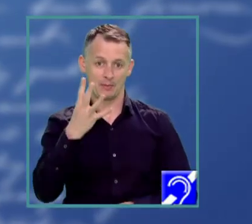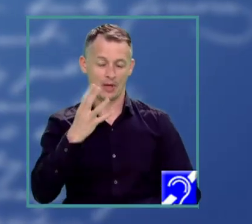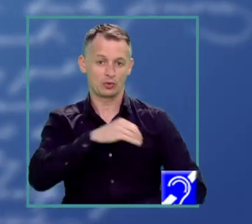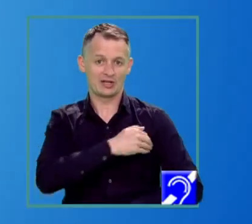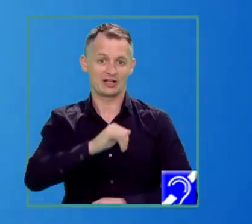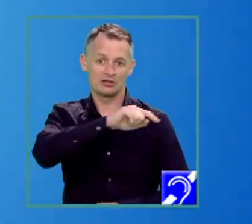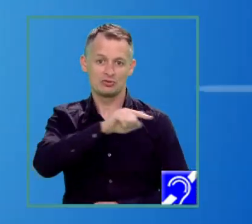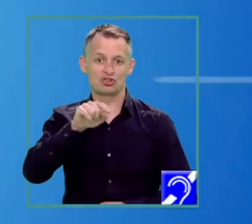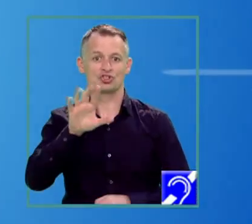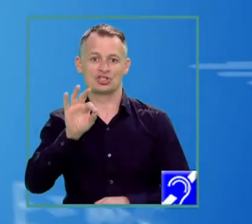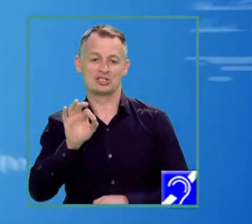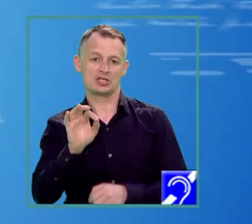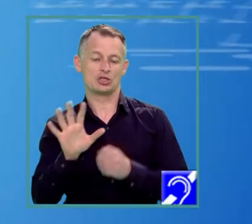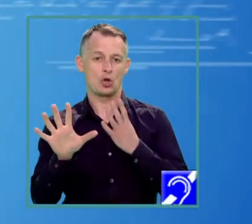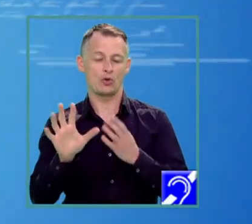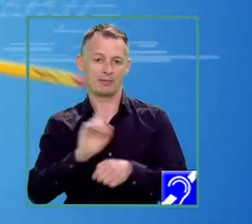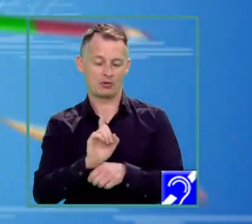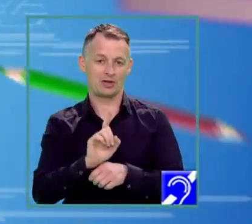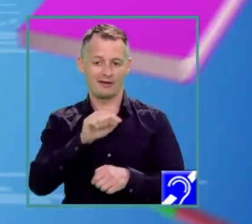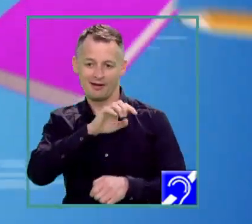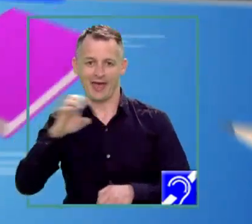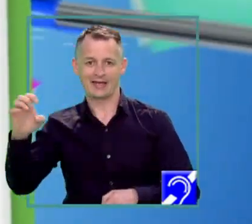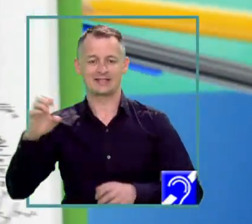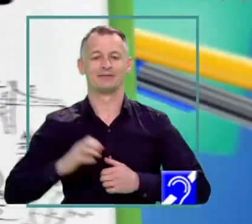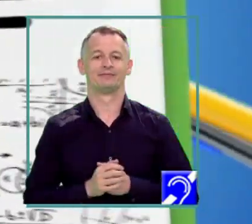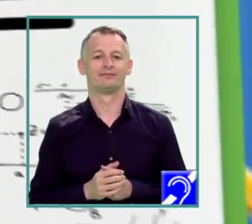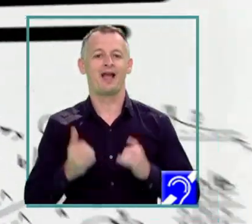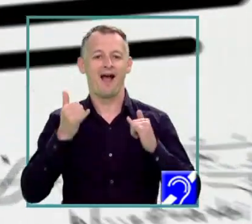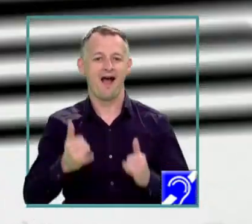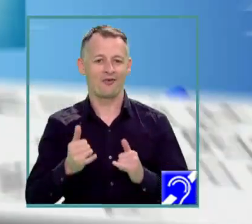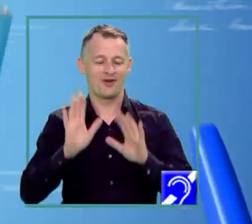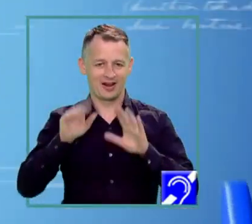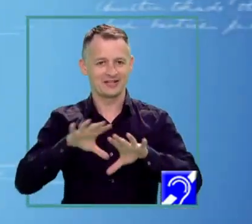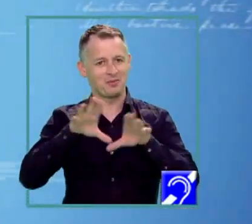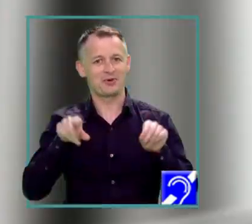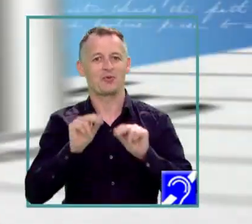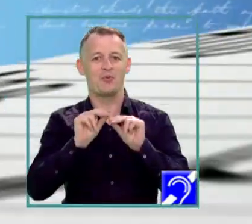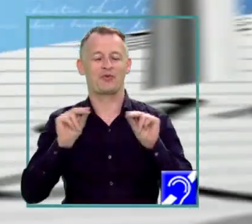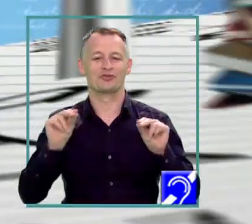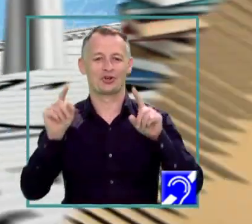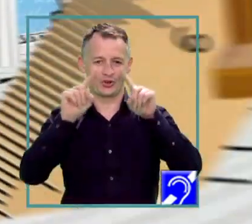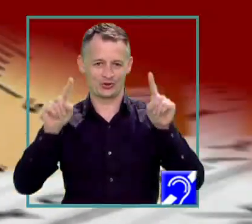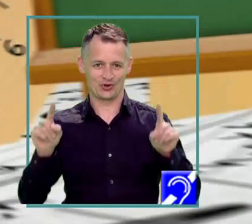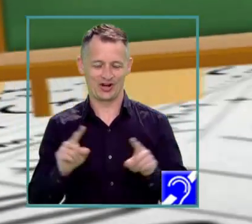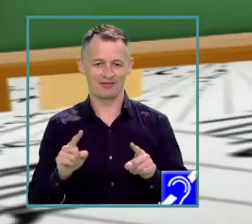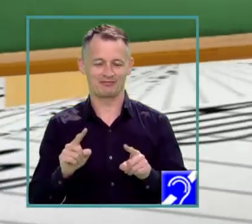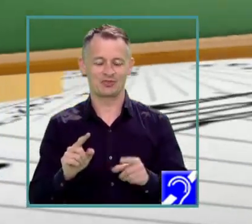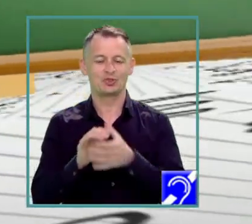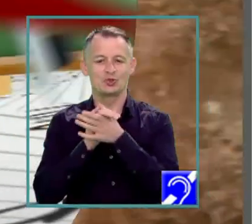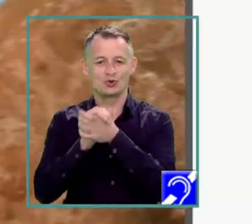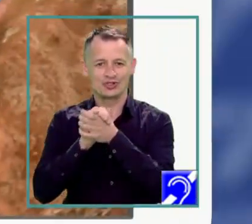și 59 de minute lungi tu din esti că iar acum vă las în compania profesorului de geografie spor la